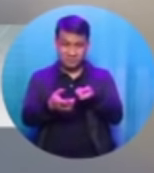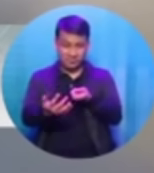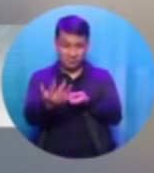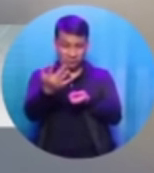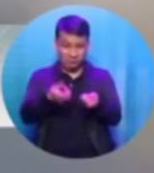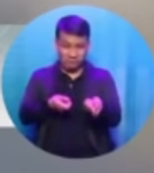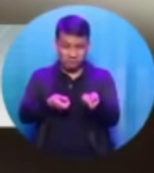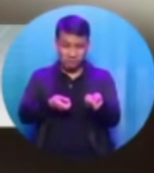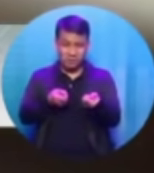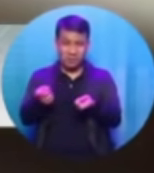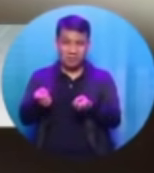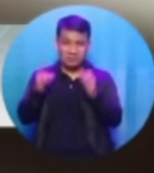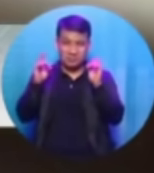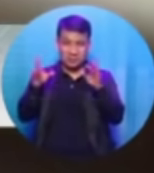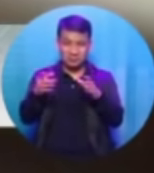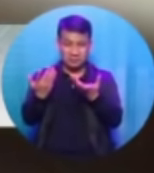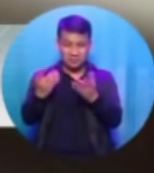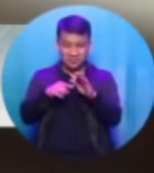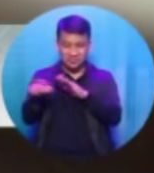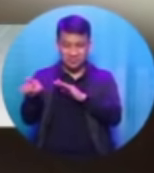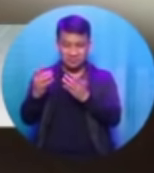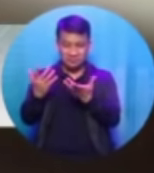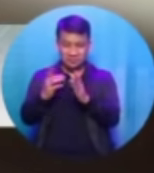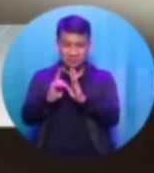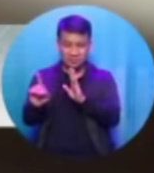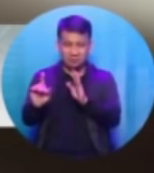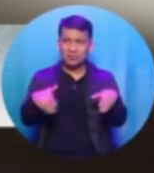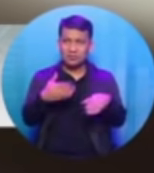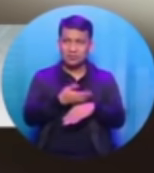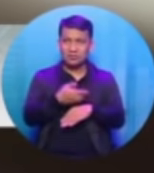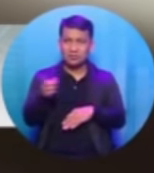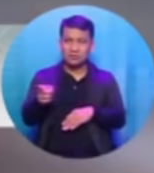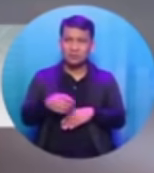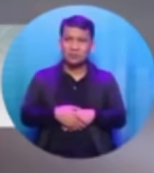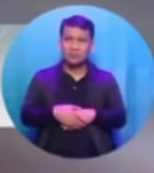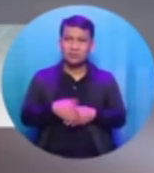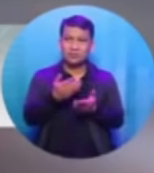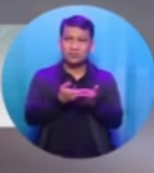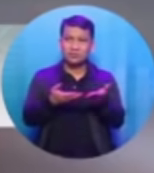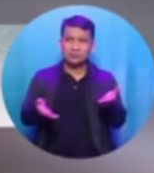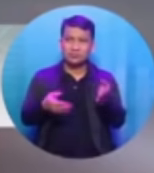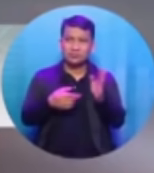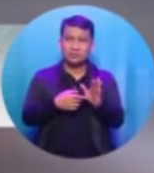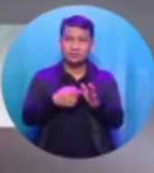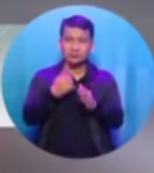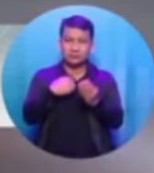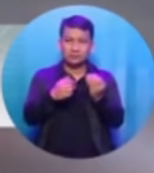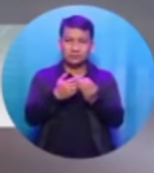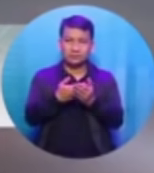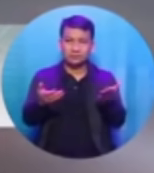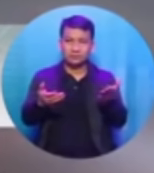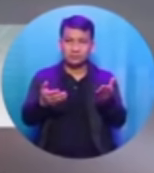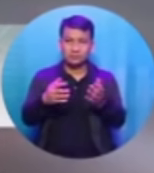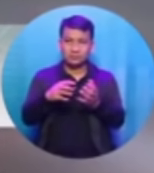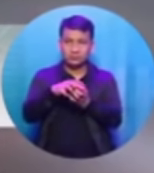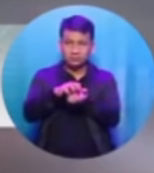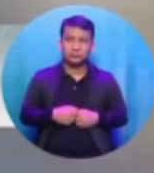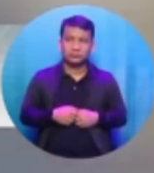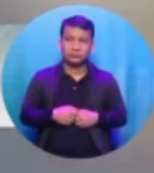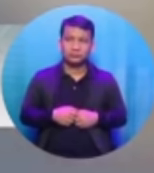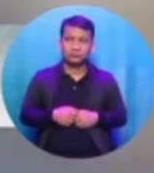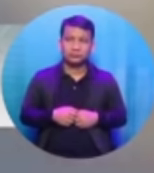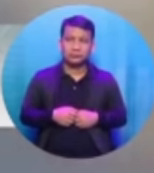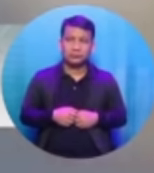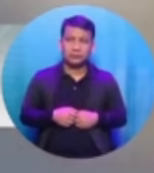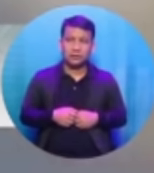yung pagkakamada ng mga... Ano ba yung laman ng mga sako-sako doon? Mga materialis po, sir, Idol, yung mga ginigiling para gawin ng